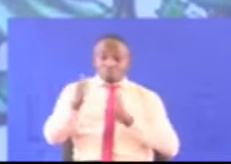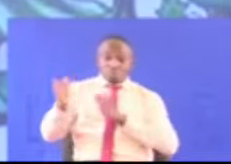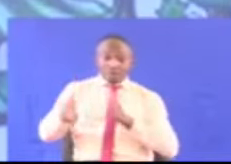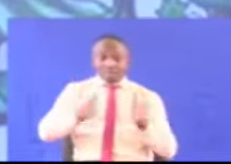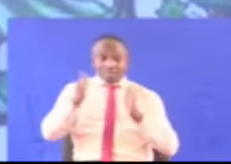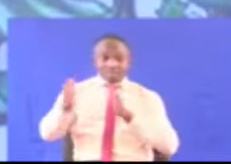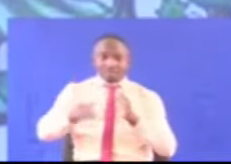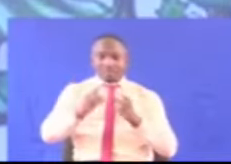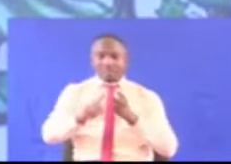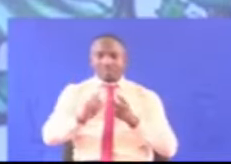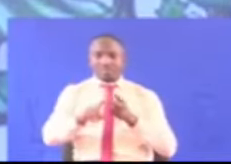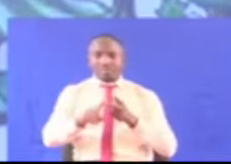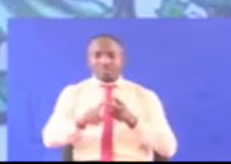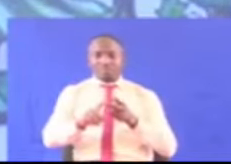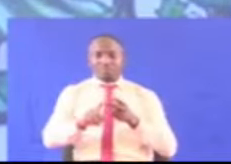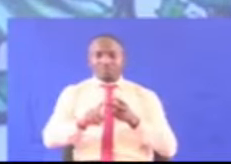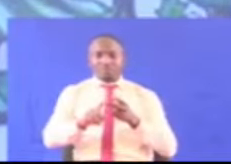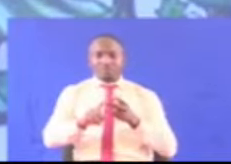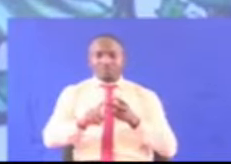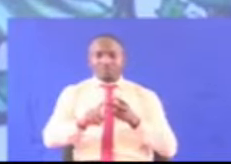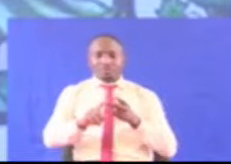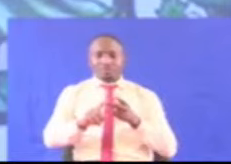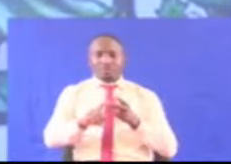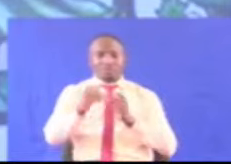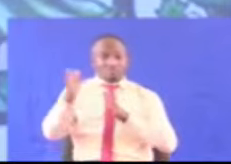wanajiandaa kisaikolojia kwamba